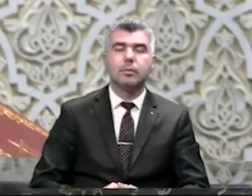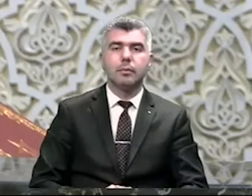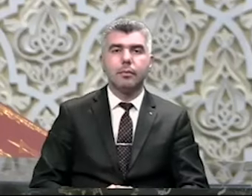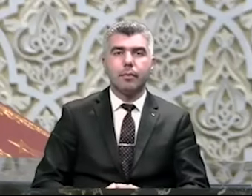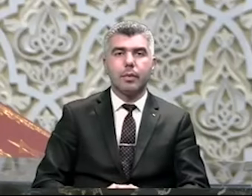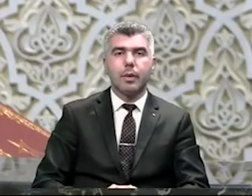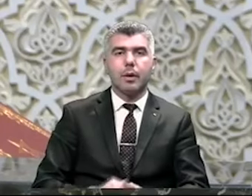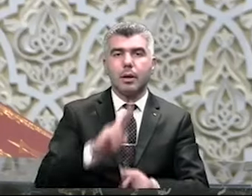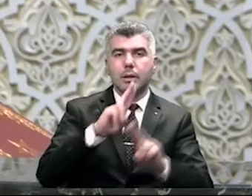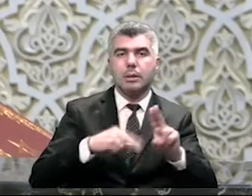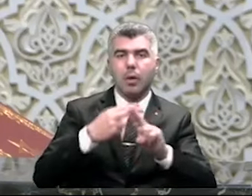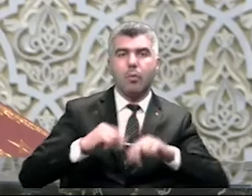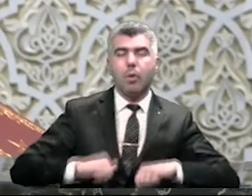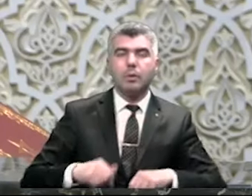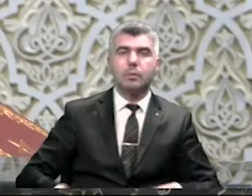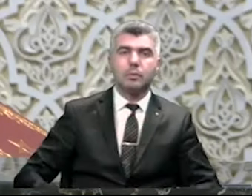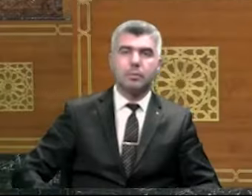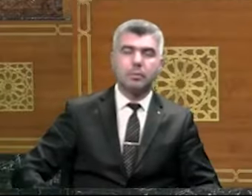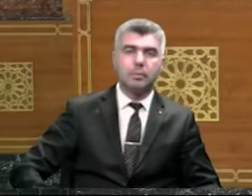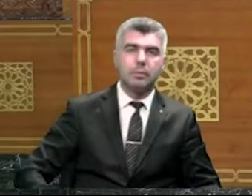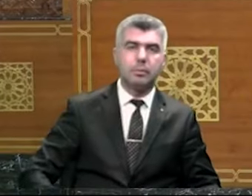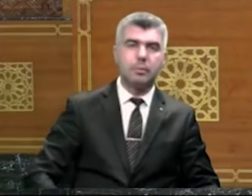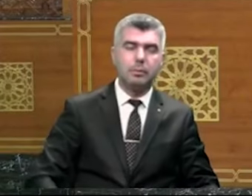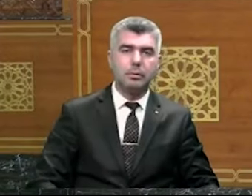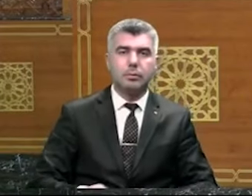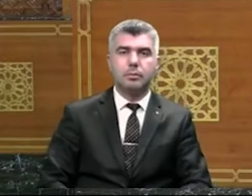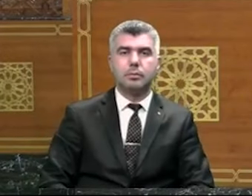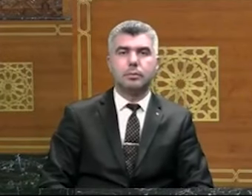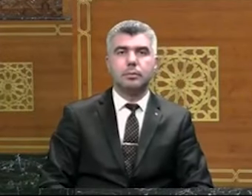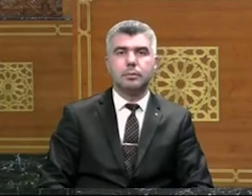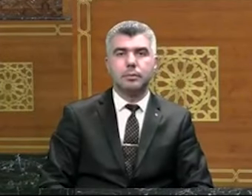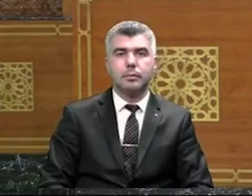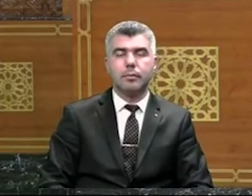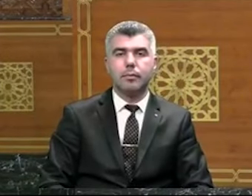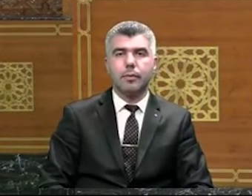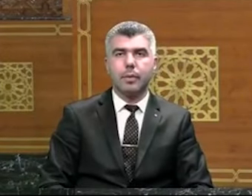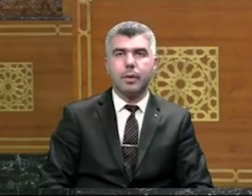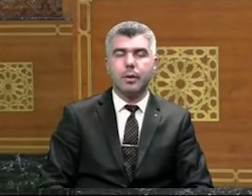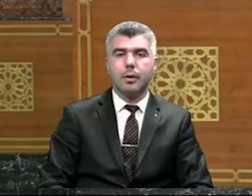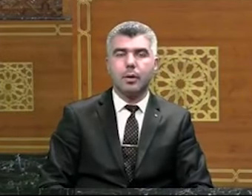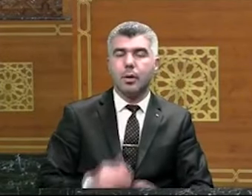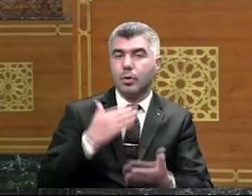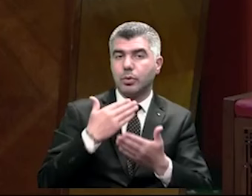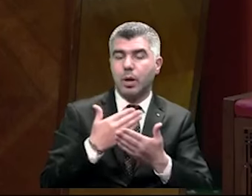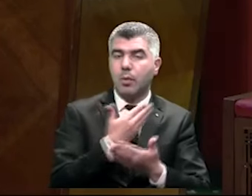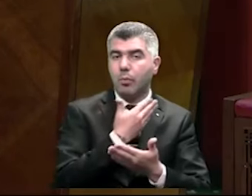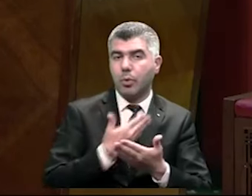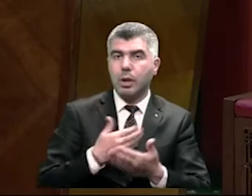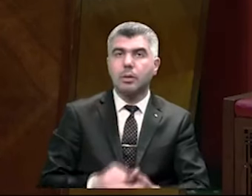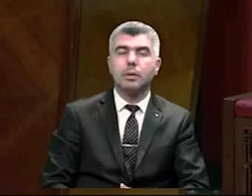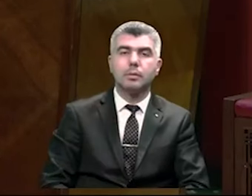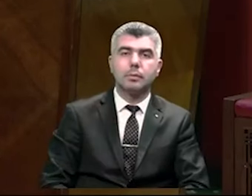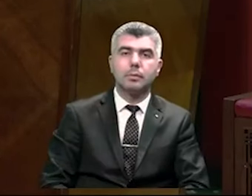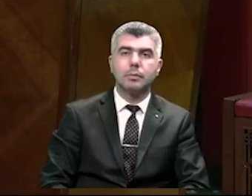الكل لكم السيد الوزير رد على السؤال شكرا السيد المستشار